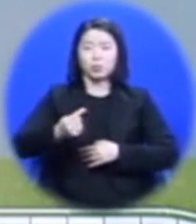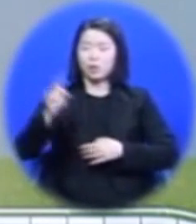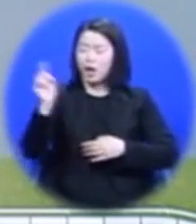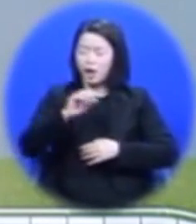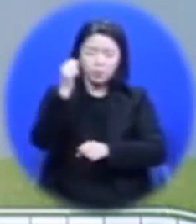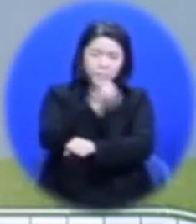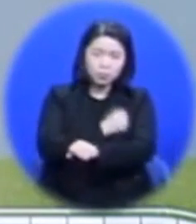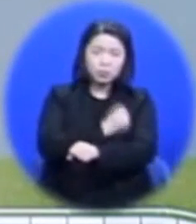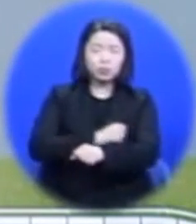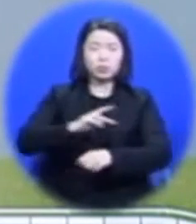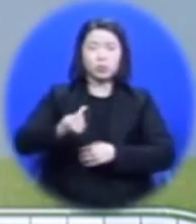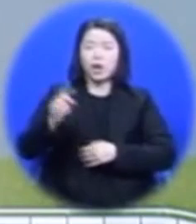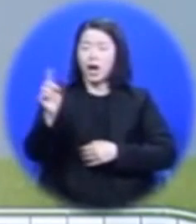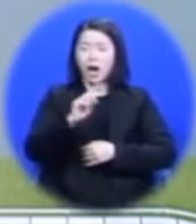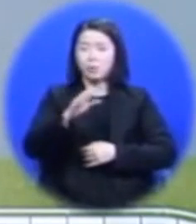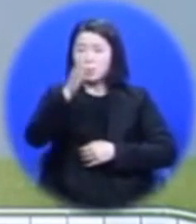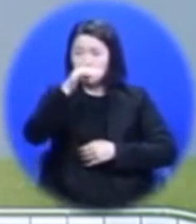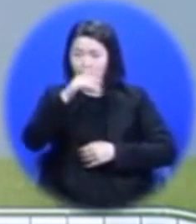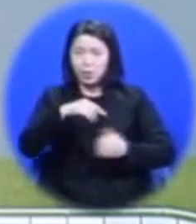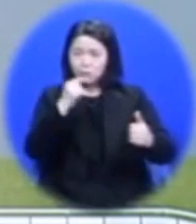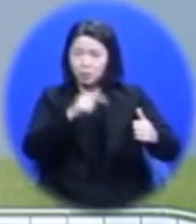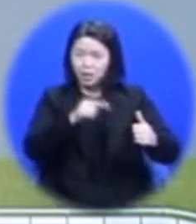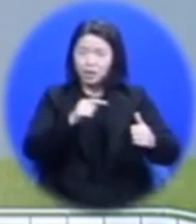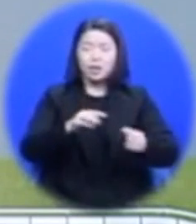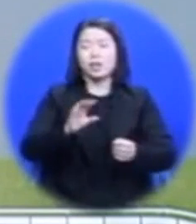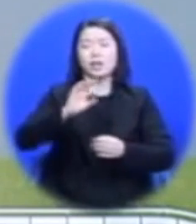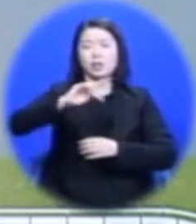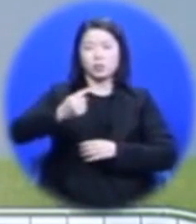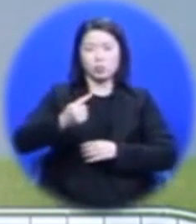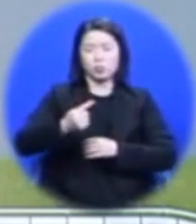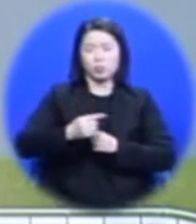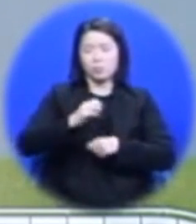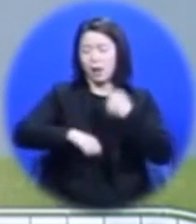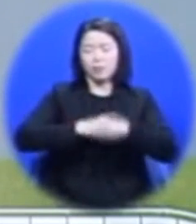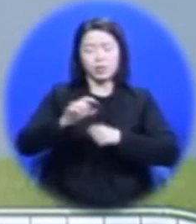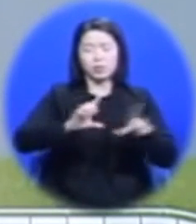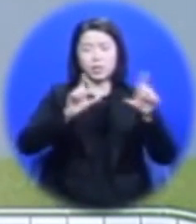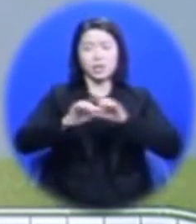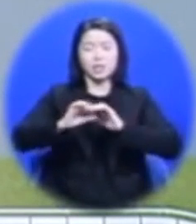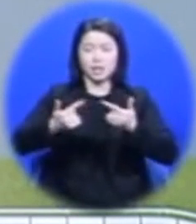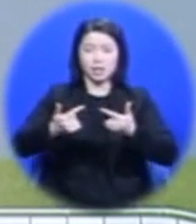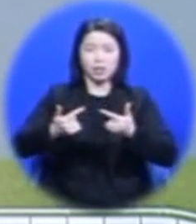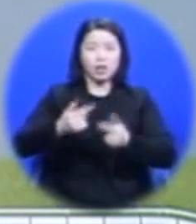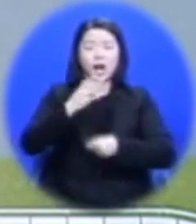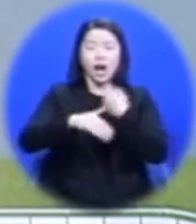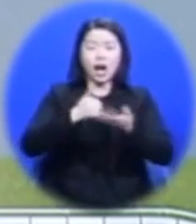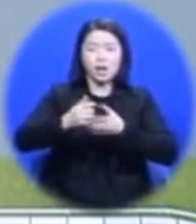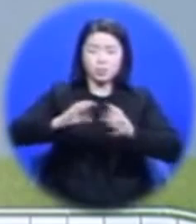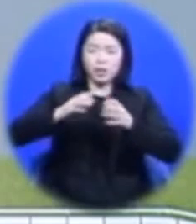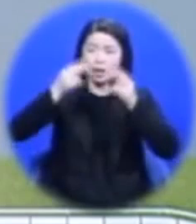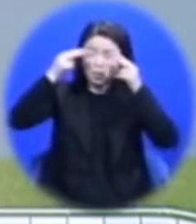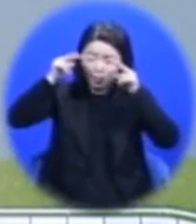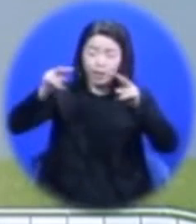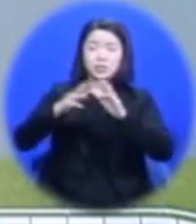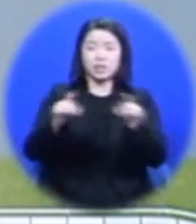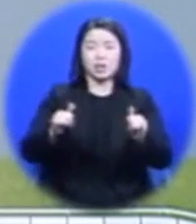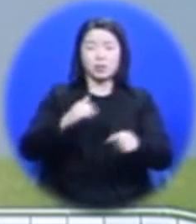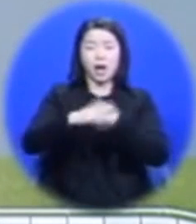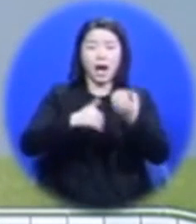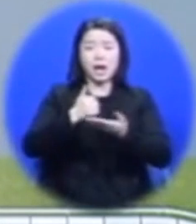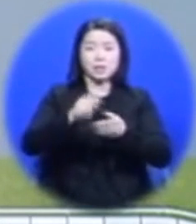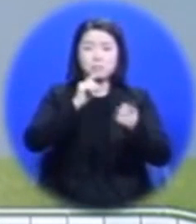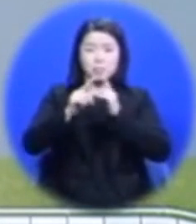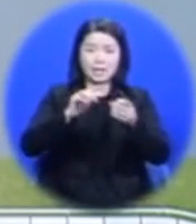고생이 돼도, 아무리 사람들이 바보라고 손가락질해도 하나님의 나라를 바라본 사람은 하나님의